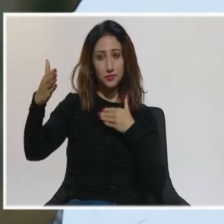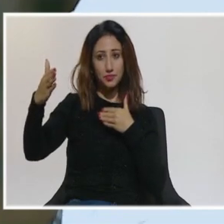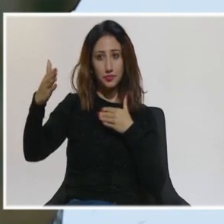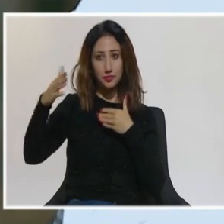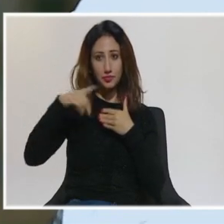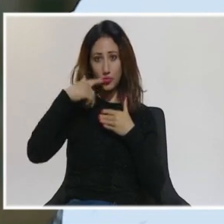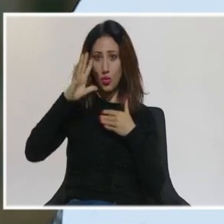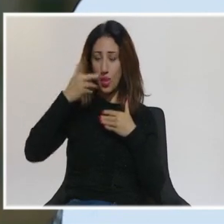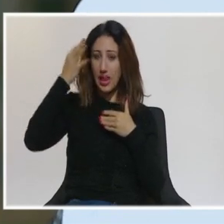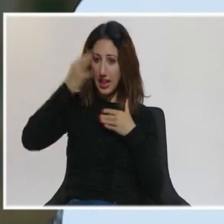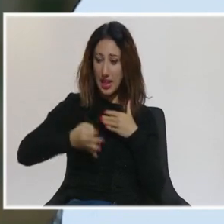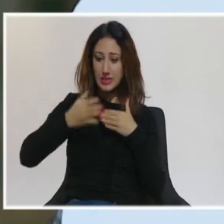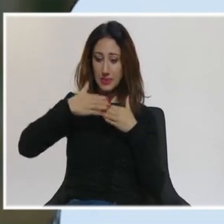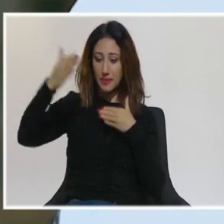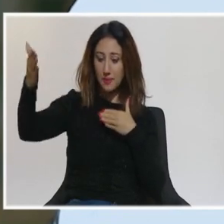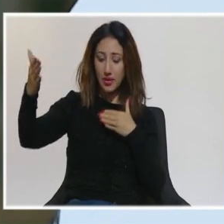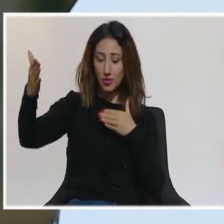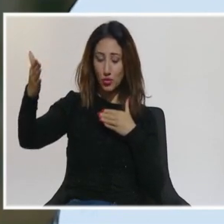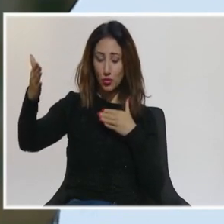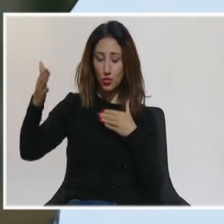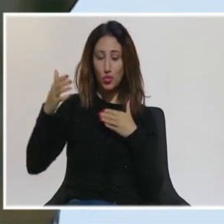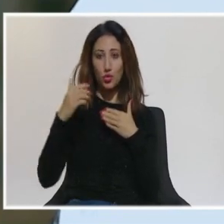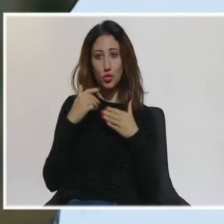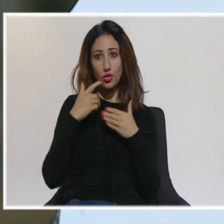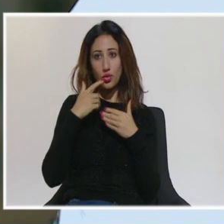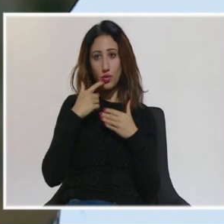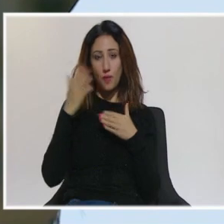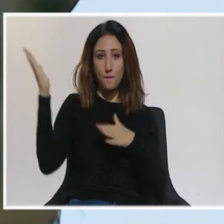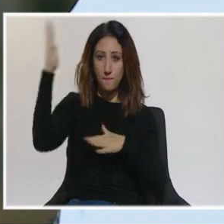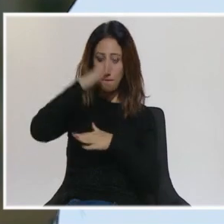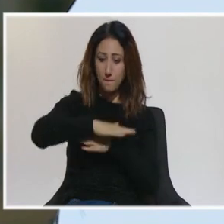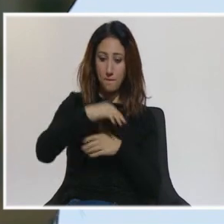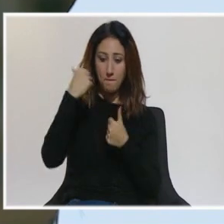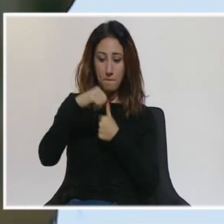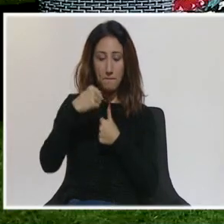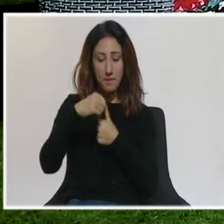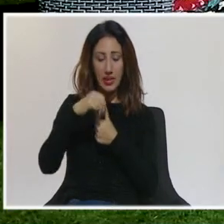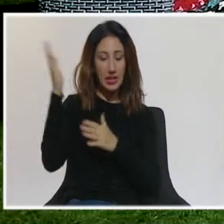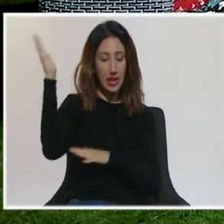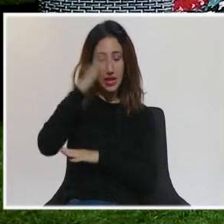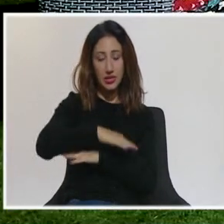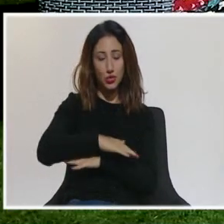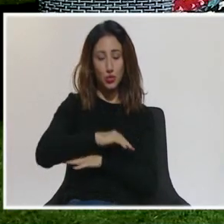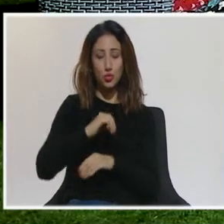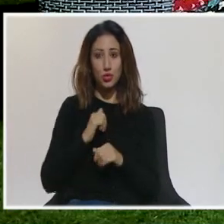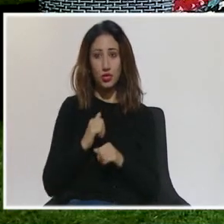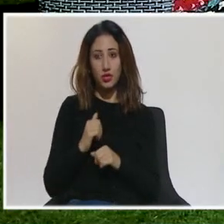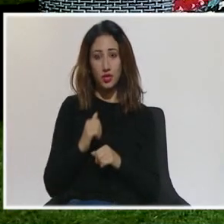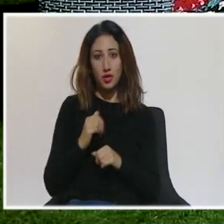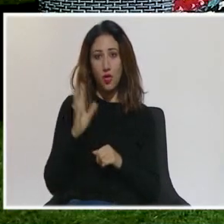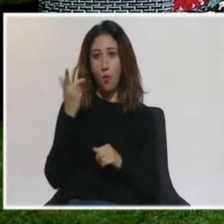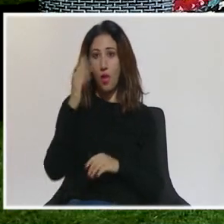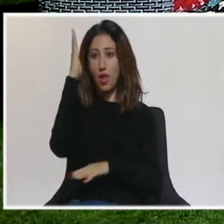احنا لازم نبعده ونهد كل اللي اتبقى ونبدده، ولا هو من الاساس